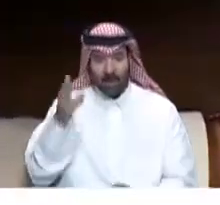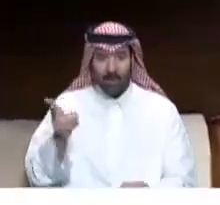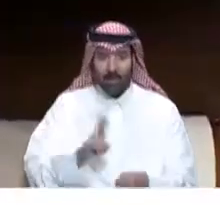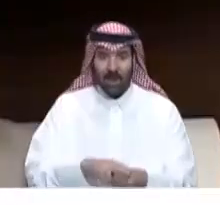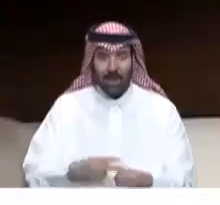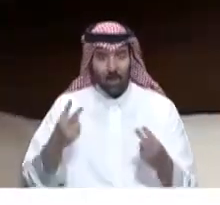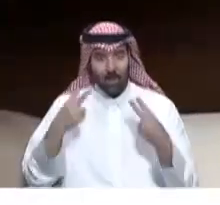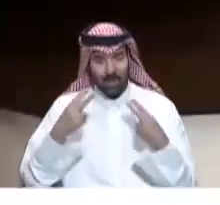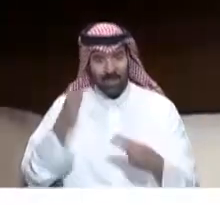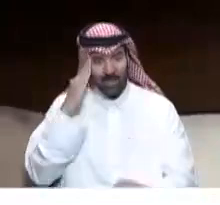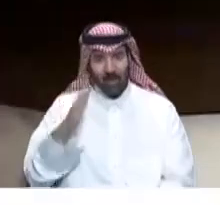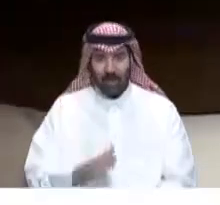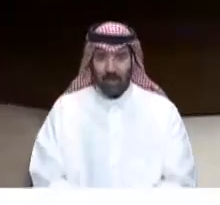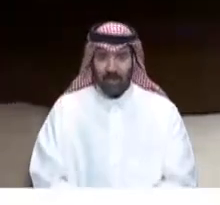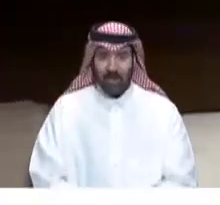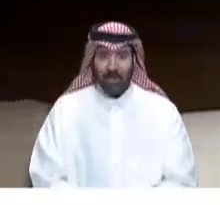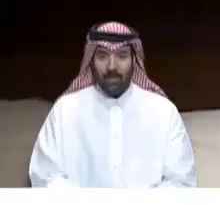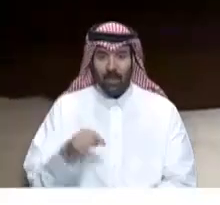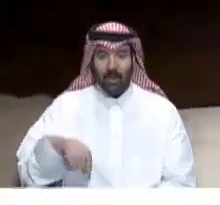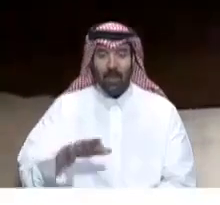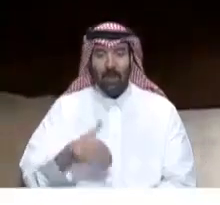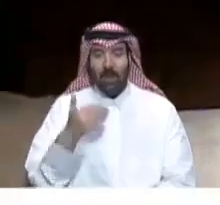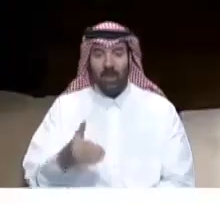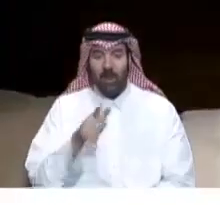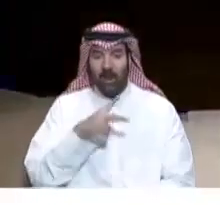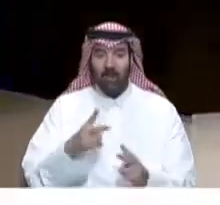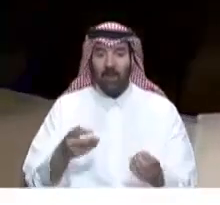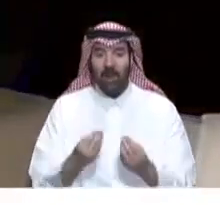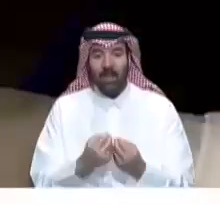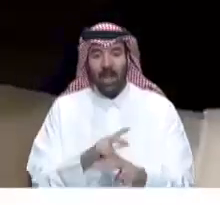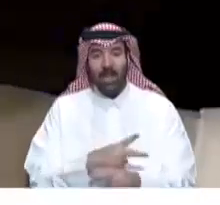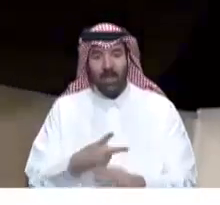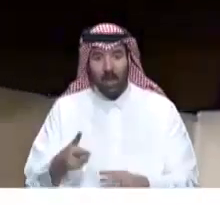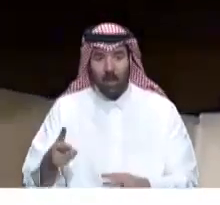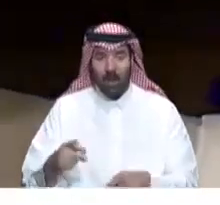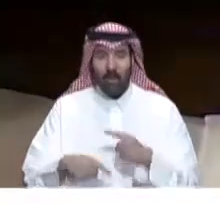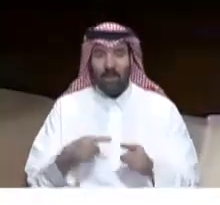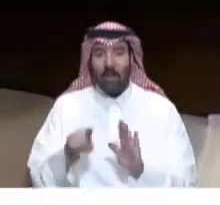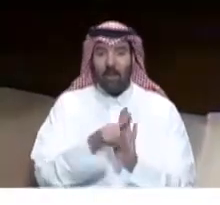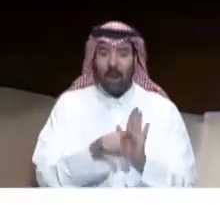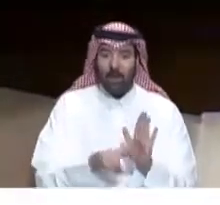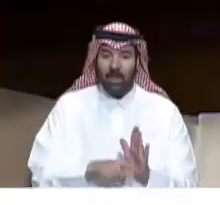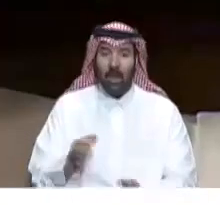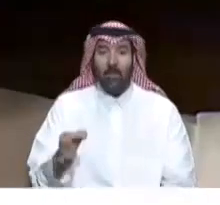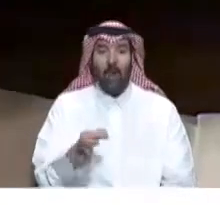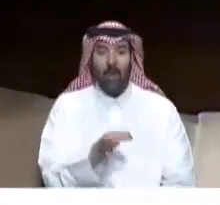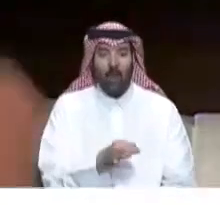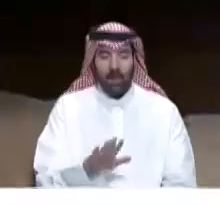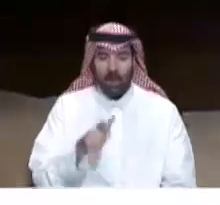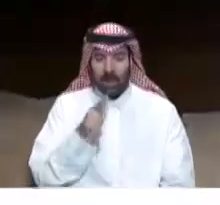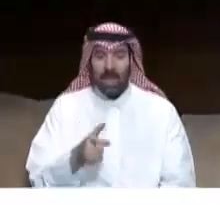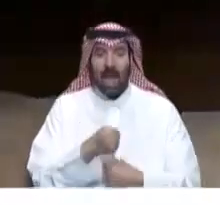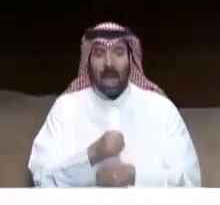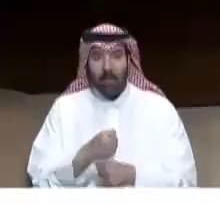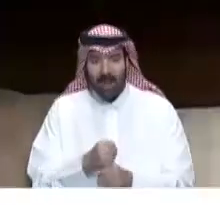لك وللمشاهدين خلف الشاشة. لا شك كما تفضلت هناك تنوع في هذه الفعاليات في أكثر من موقع، عمدت